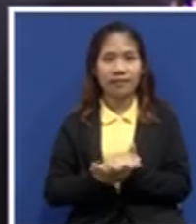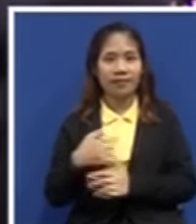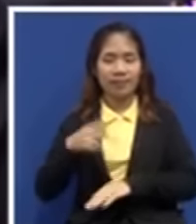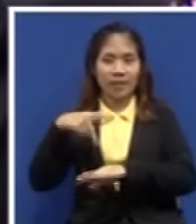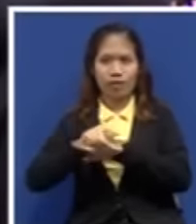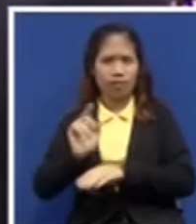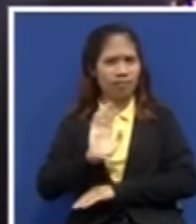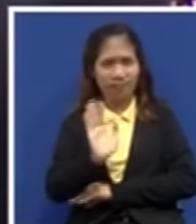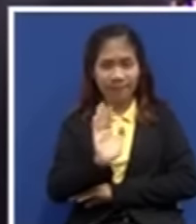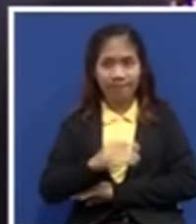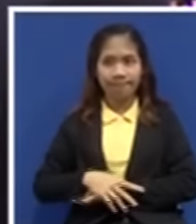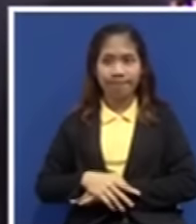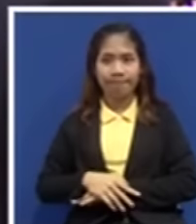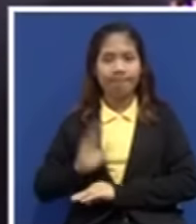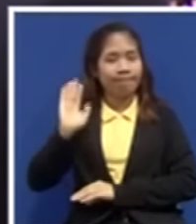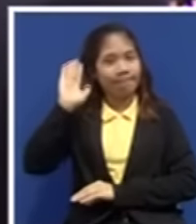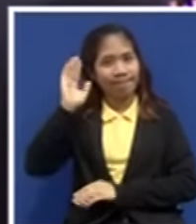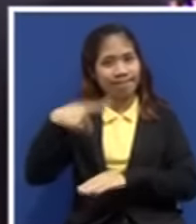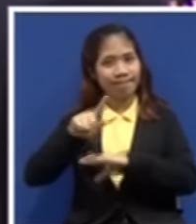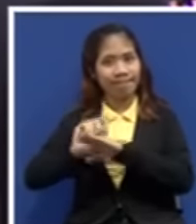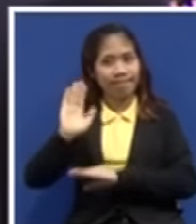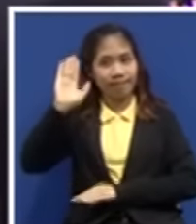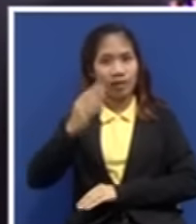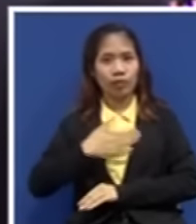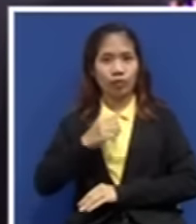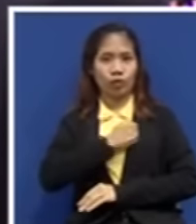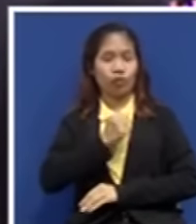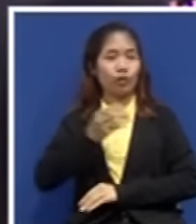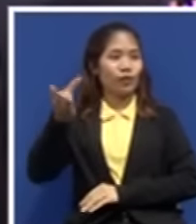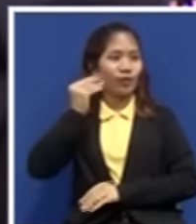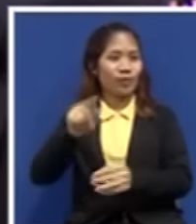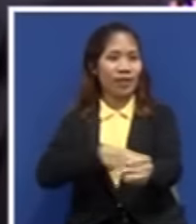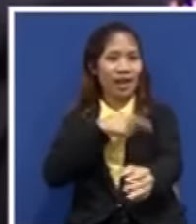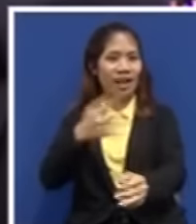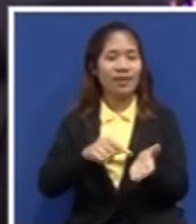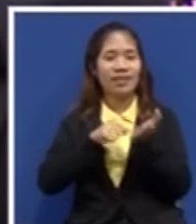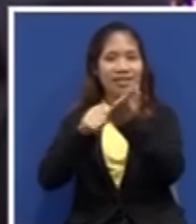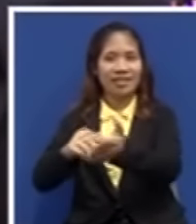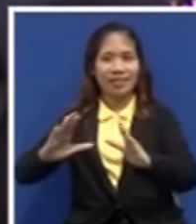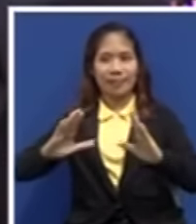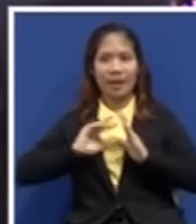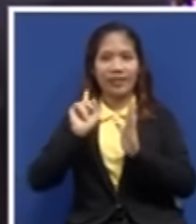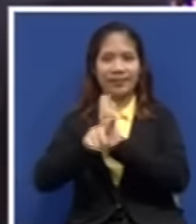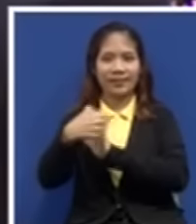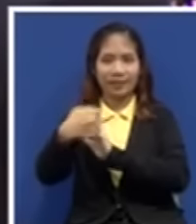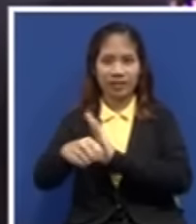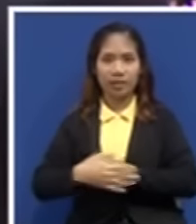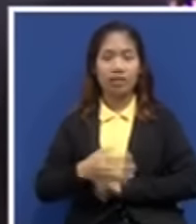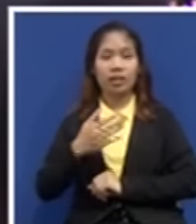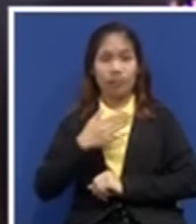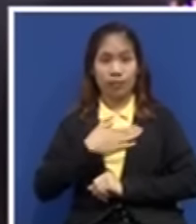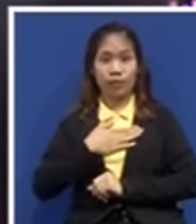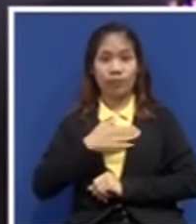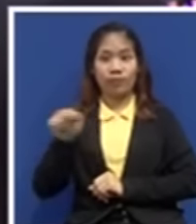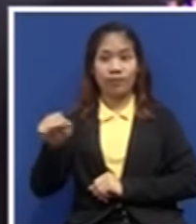นี้ไม่ได้แล้ว คร ับ ท่านประธานครับผมก็ทนฟังมานานแล้วนะครับ ขอเสนอพักการประชุม10นาที ผมกับท่านผมกับท่านนะครับผม